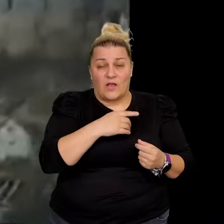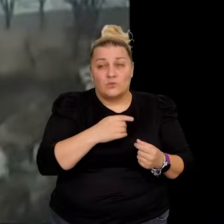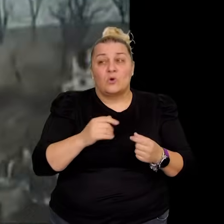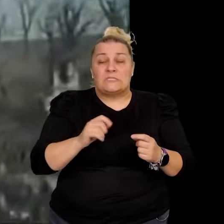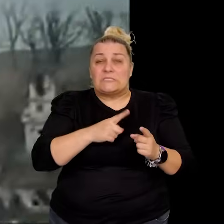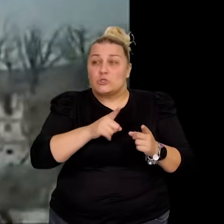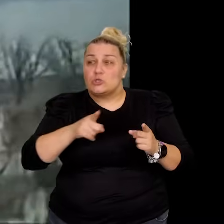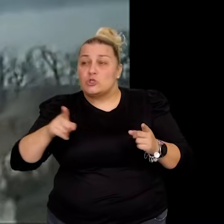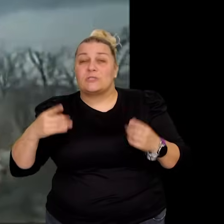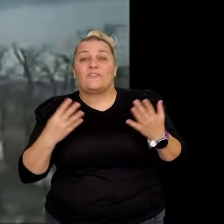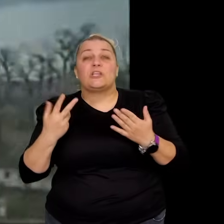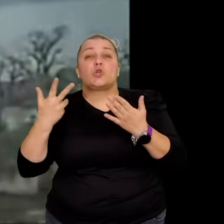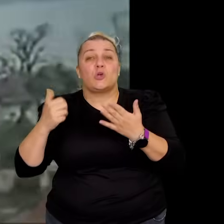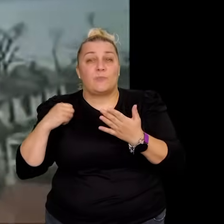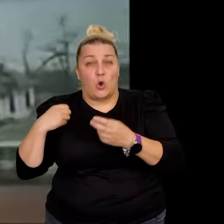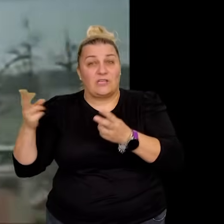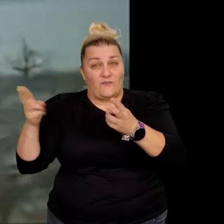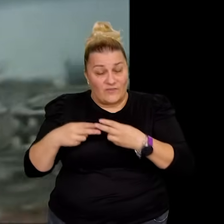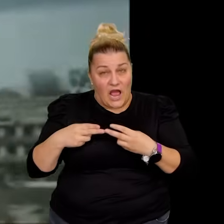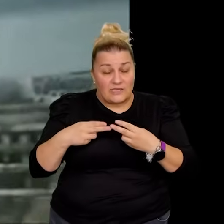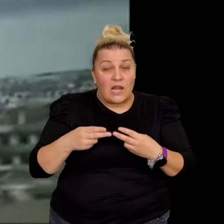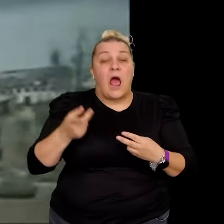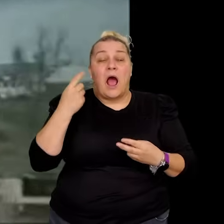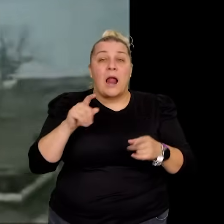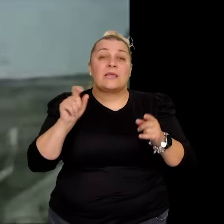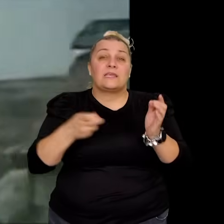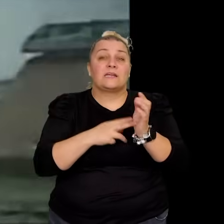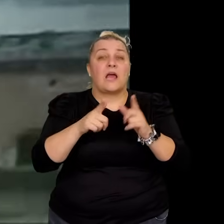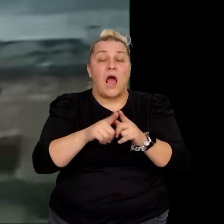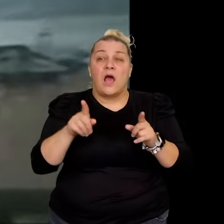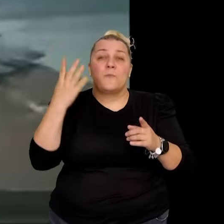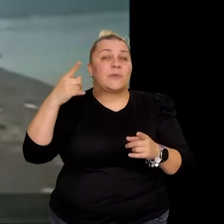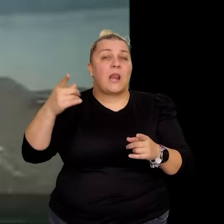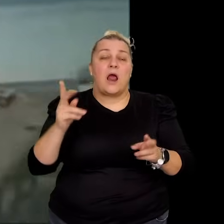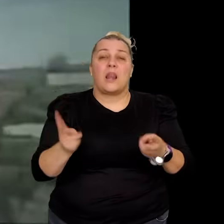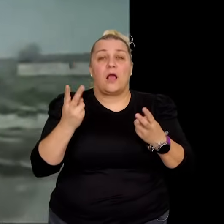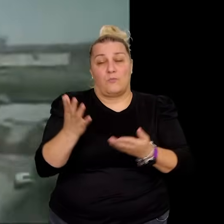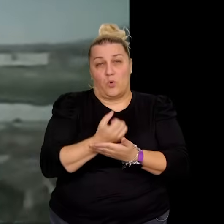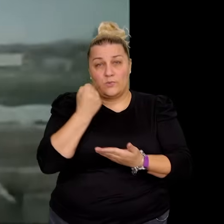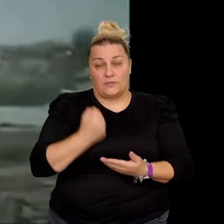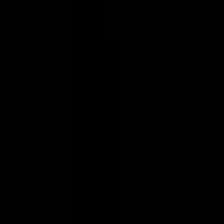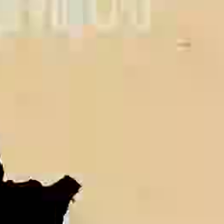do 1998. godine, ona je za takozvanu JNA predstavljala tek Pirovu pobjedu.